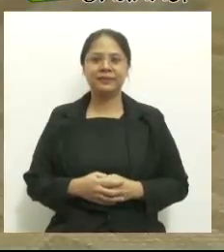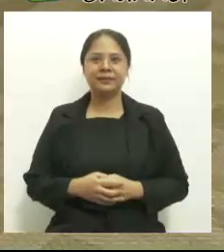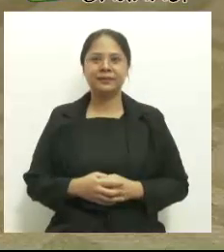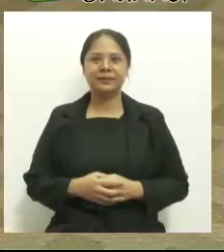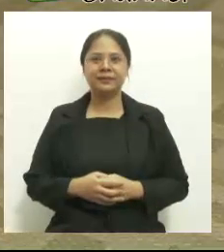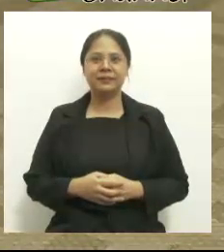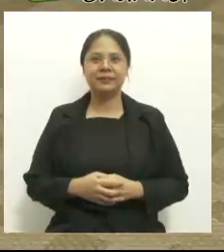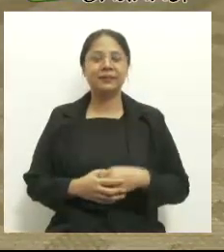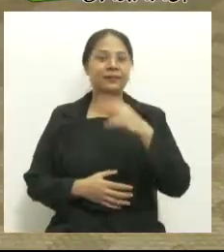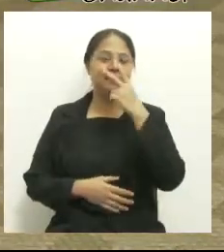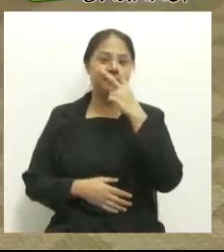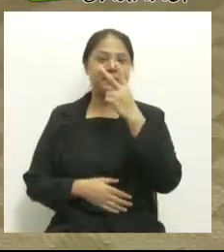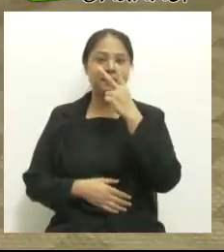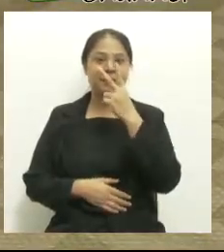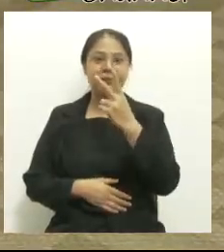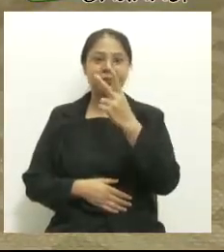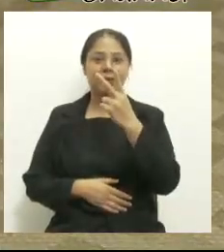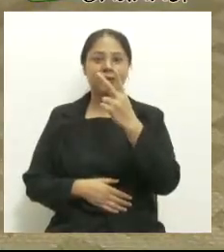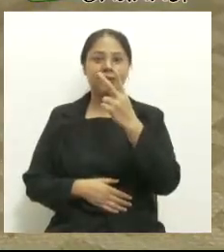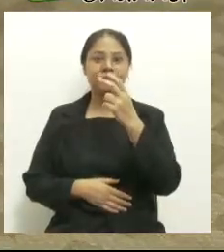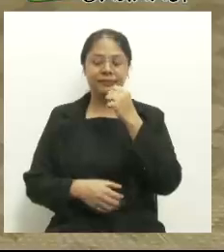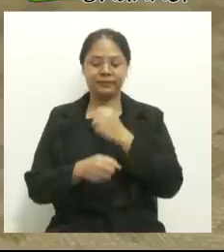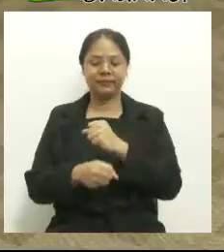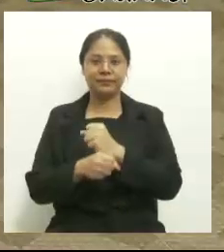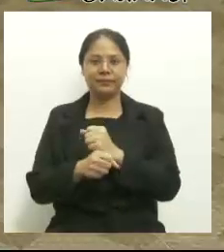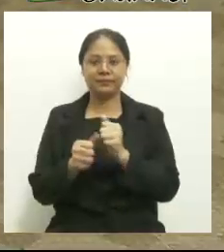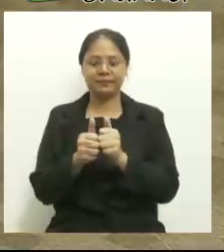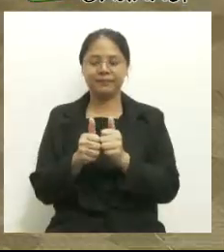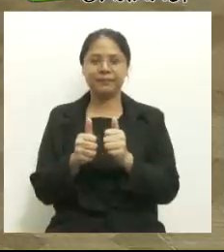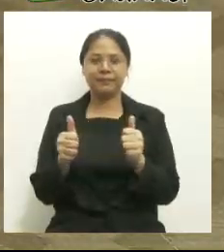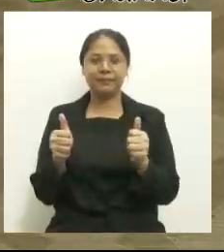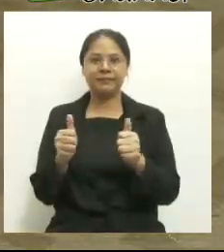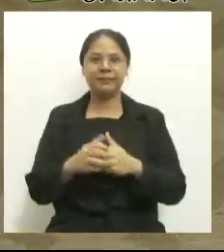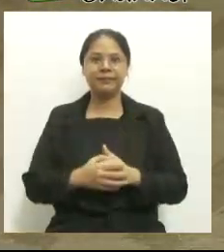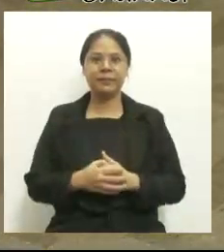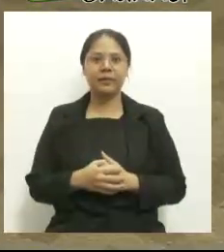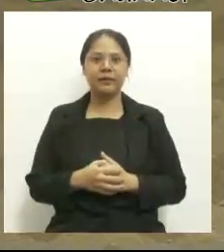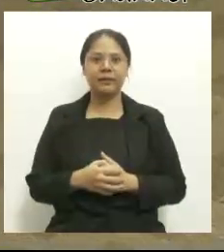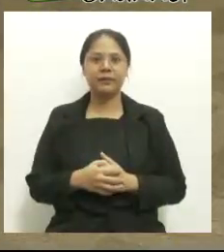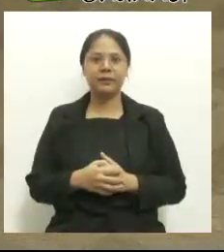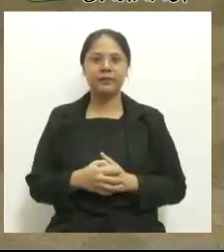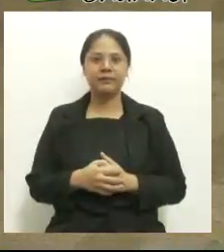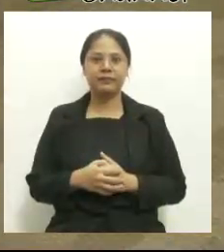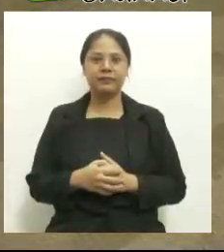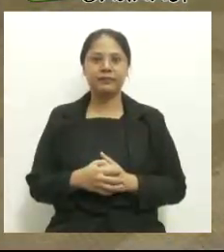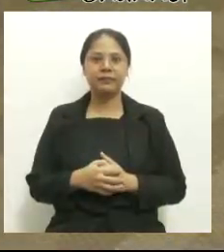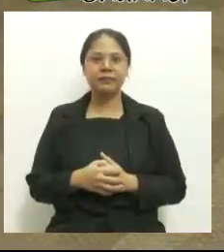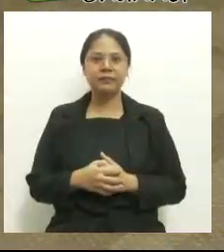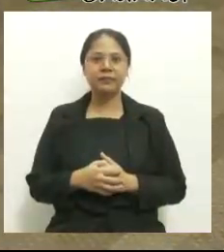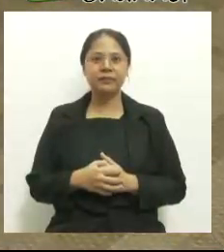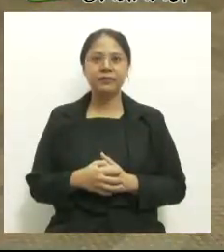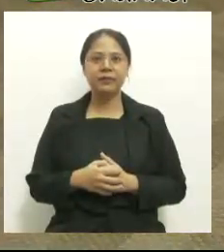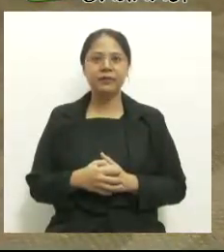เมื่อกี้ได้เห็นแล้วใช่ไหมคะว่าสภานักเรียนทำงานได้เข้มข้นมาก Yes, so good, I'm not gonna